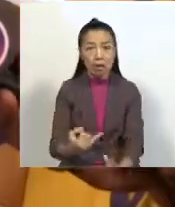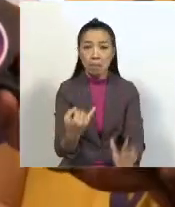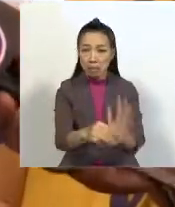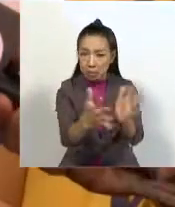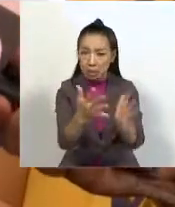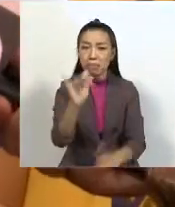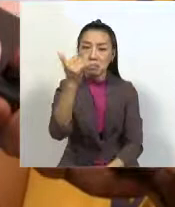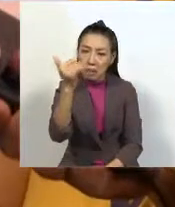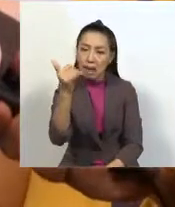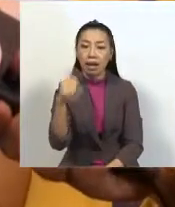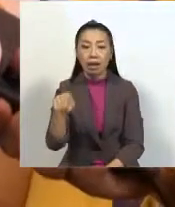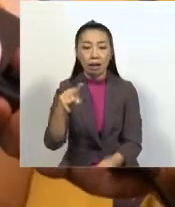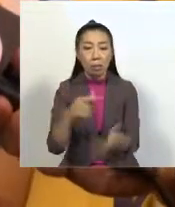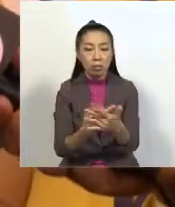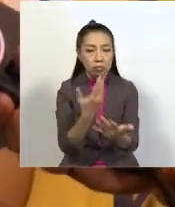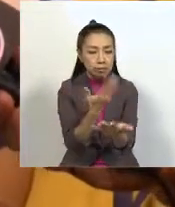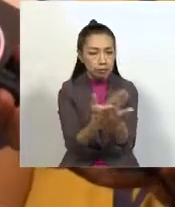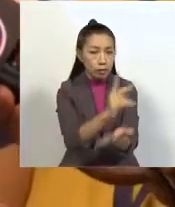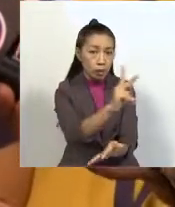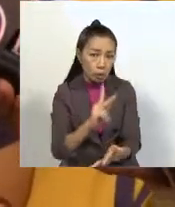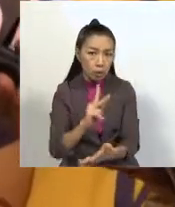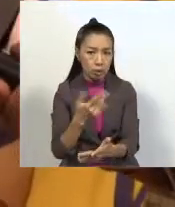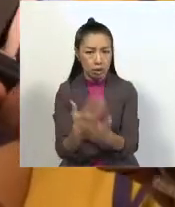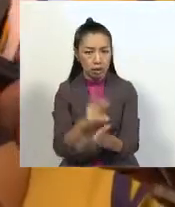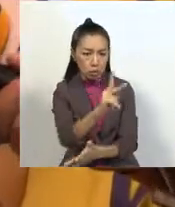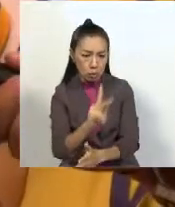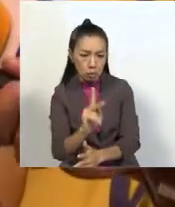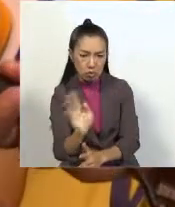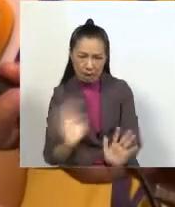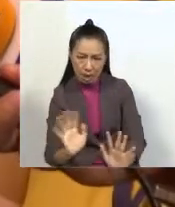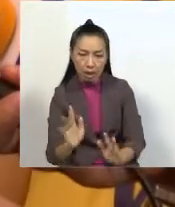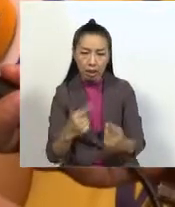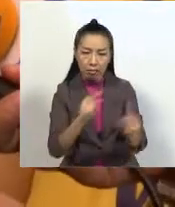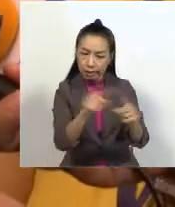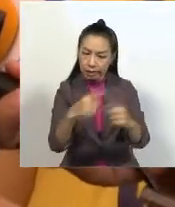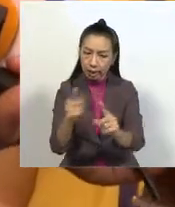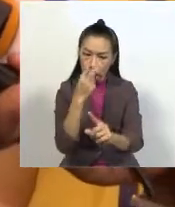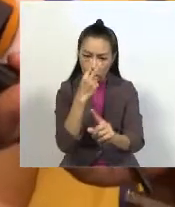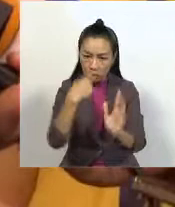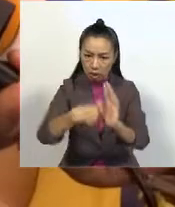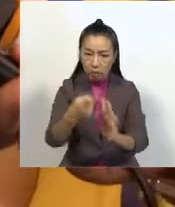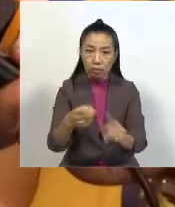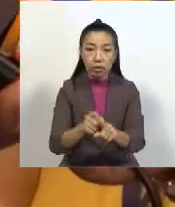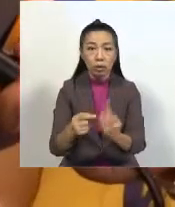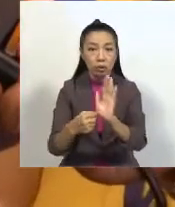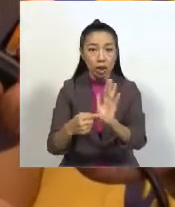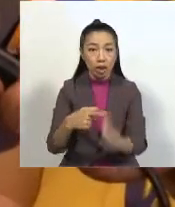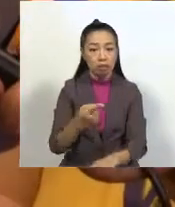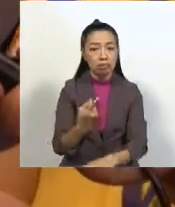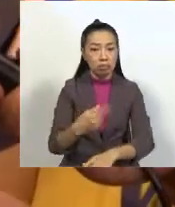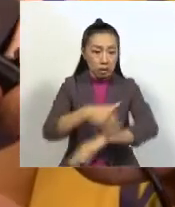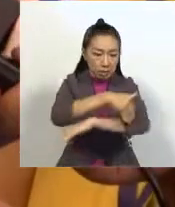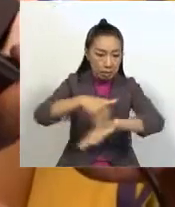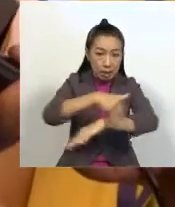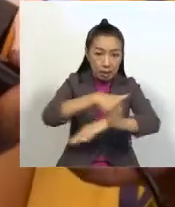รณีเงินกู้กับกรณีไม่ใช่เงินกู้เนี่ยมันมีอะไรหลายอย่างเช่นการยื่นบัญชีทรัพย์สินปปช.ก็ดี